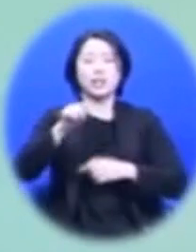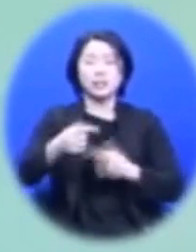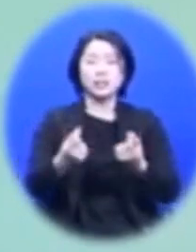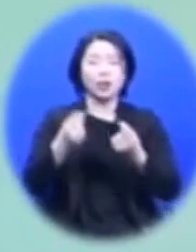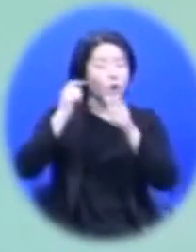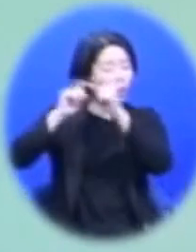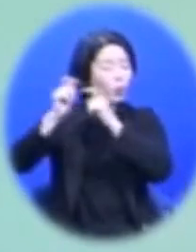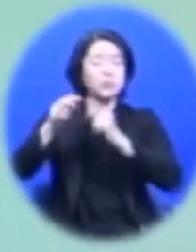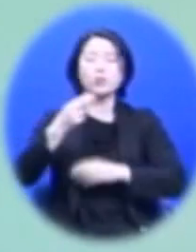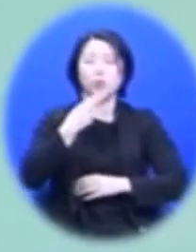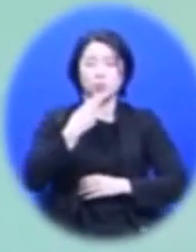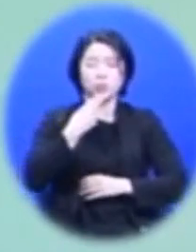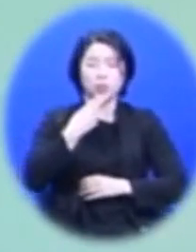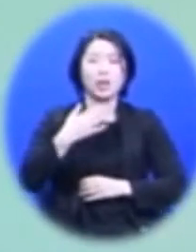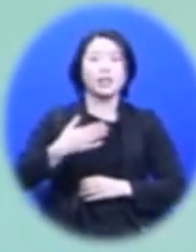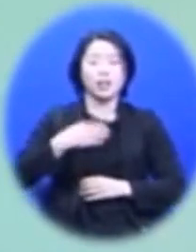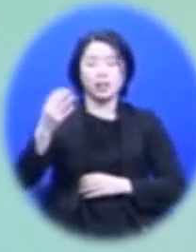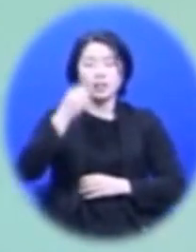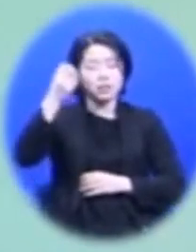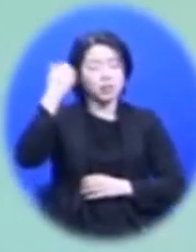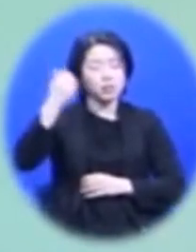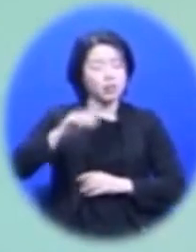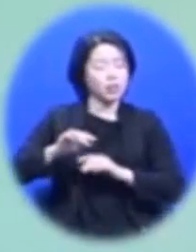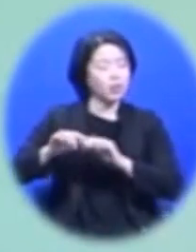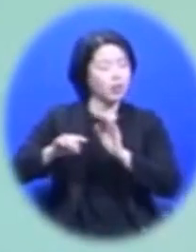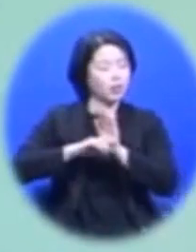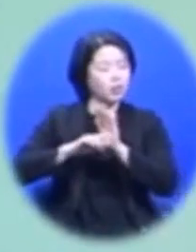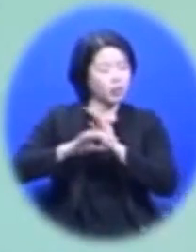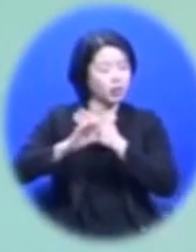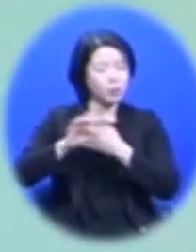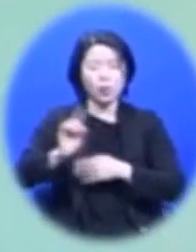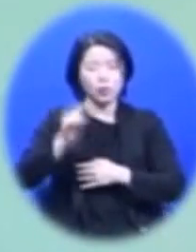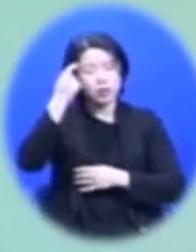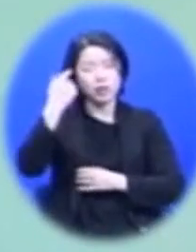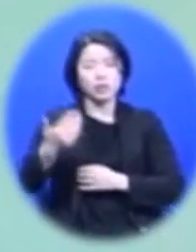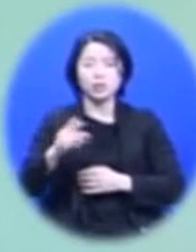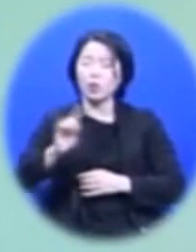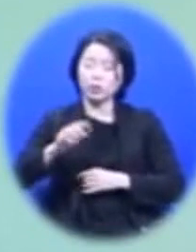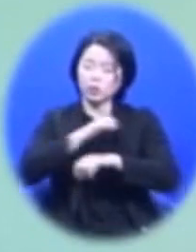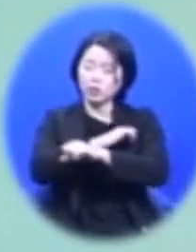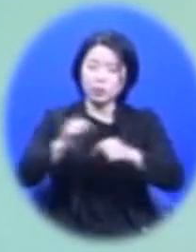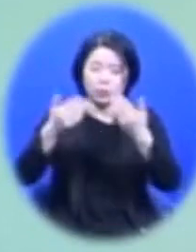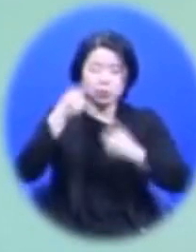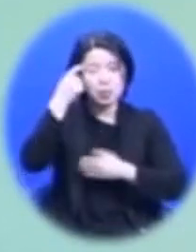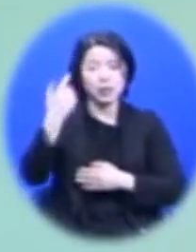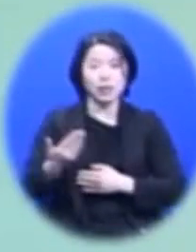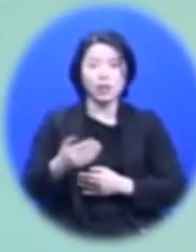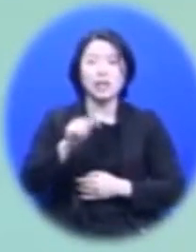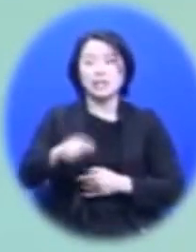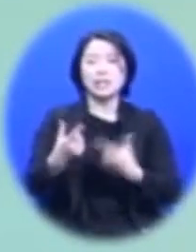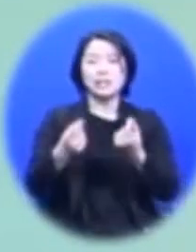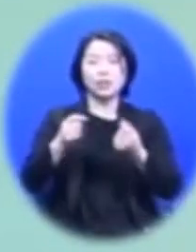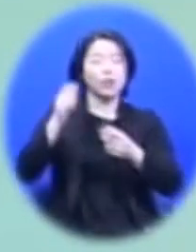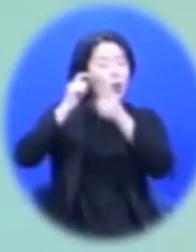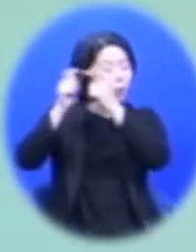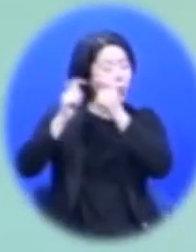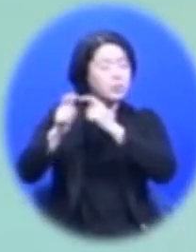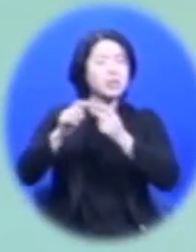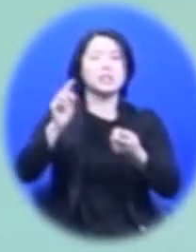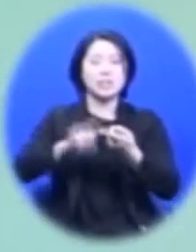합니다. 내가 성령을 거역하면 어떻게 하나? 성령 거역한 것을 어떻게 용서받나? 이런 고민 자체가